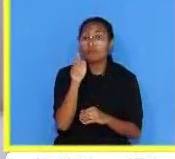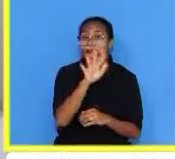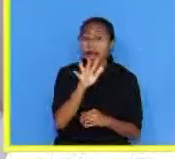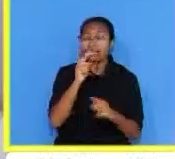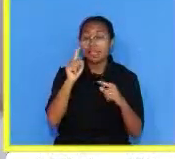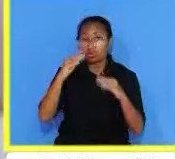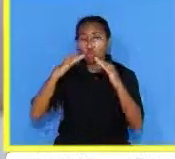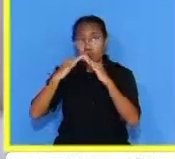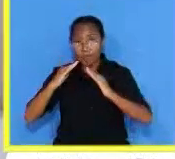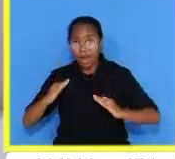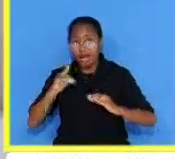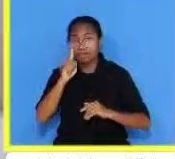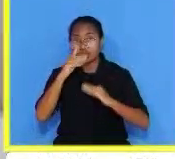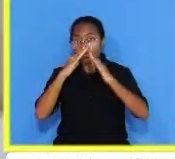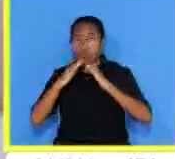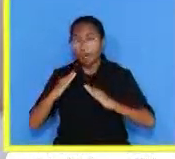rumah ada